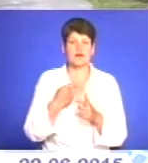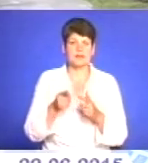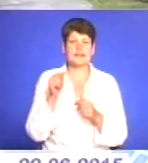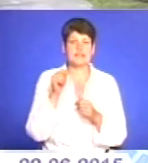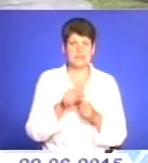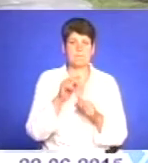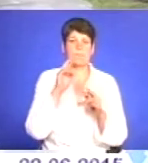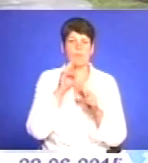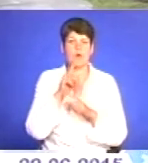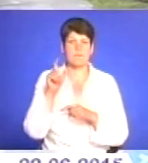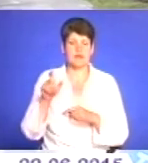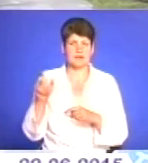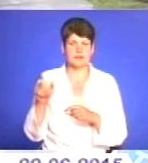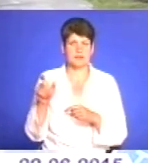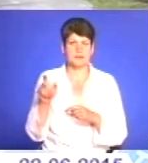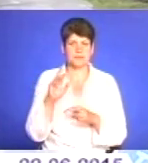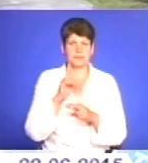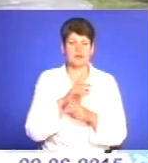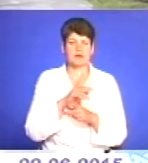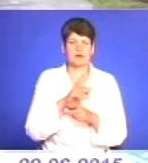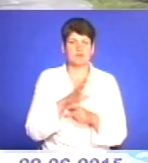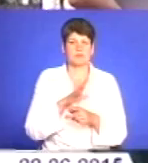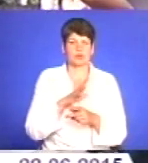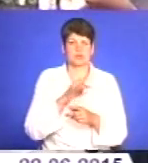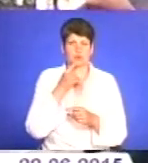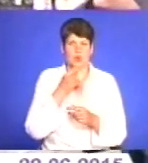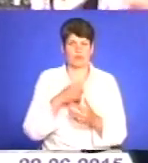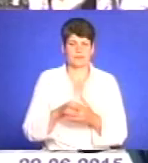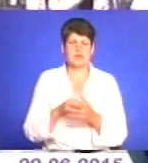помилки, вони омивалися кров'ю.